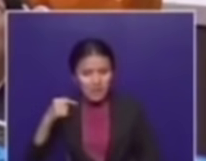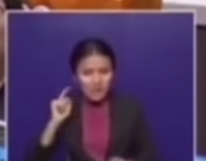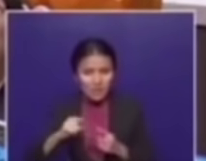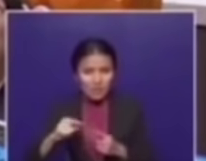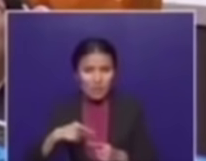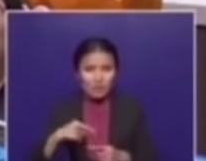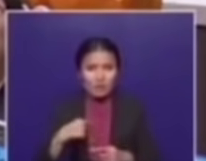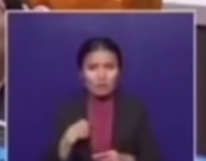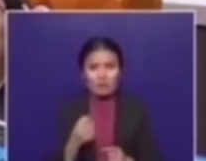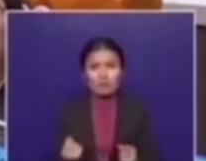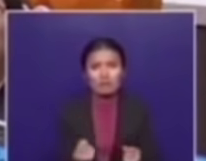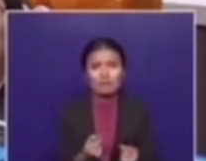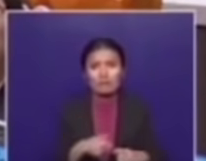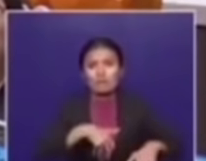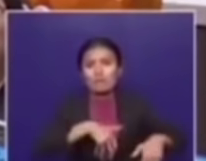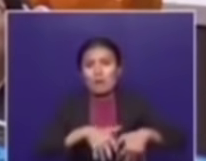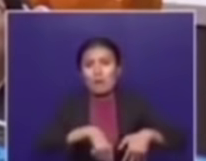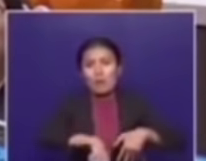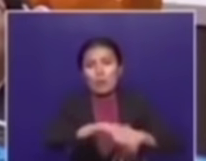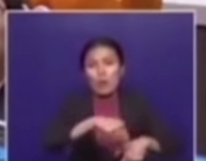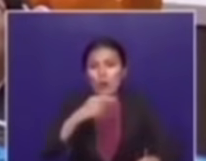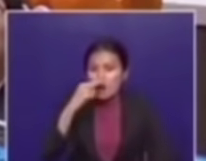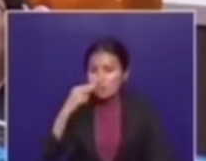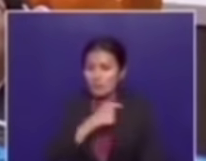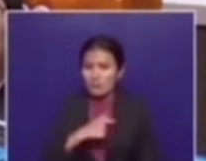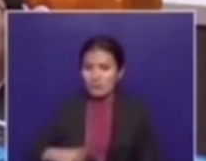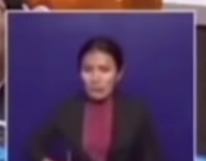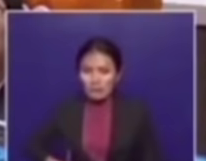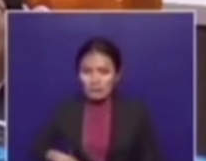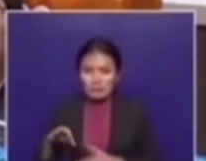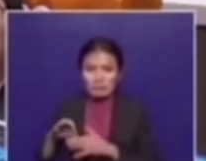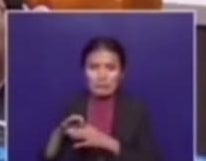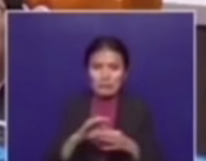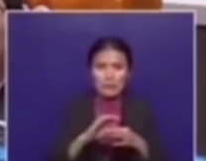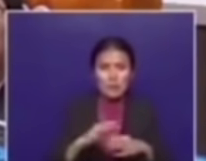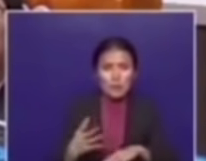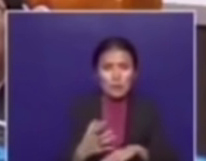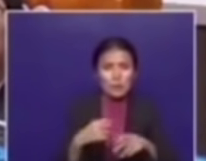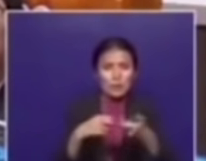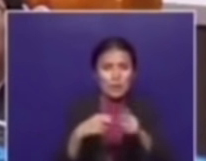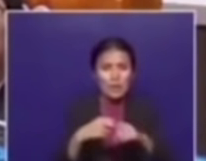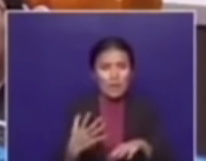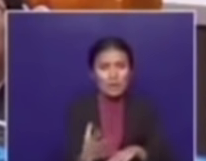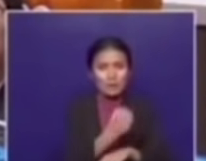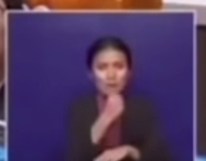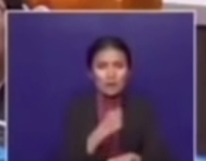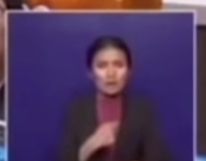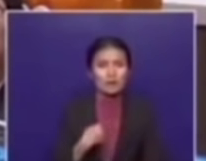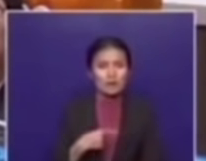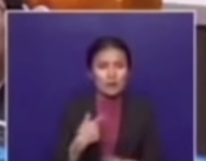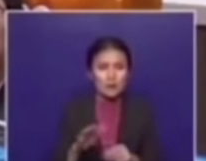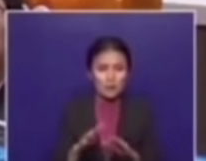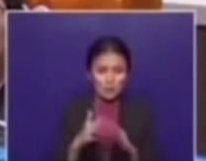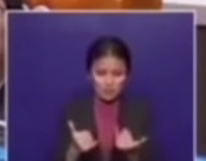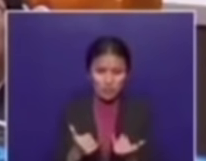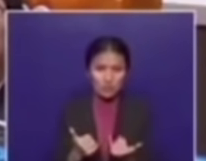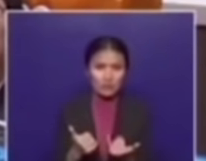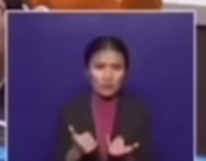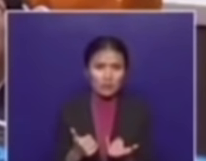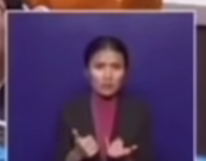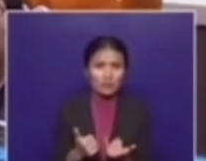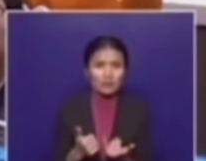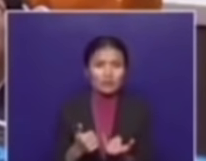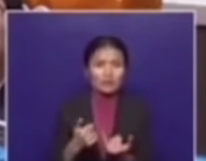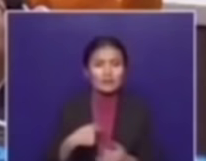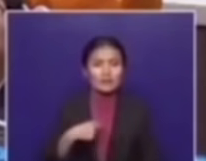าชนเห็นว่าสถาบันพระมหากษัตริย์เข้ามาเกี่ยวข้องกับความขัดแย้งด้วยประกอบกับการเปลี่ยนแปลงของรัชสมั